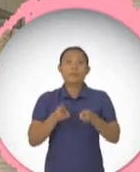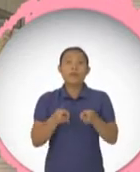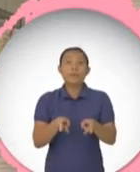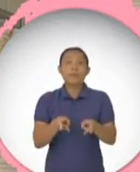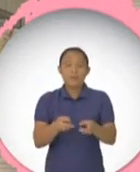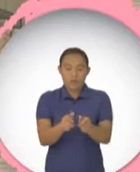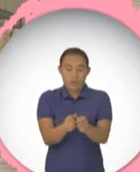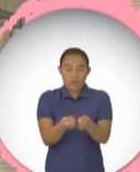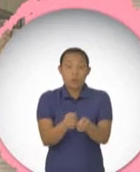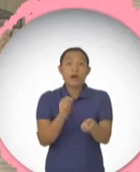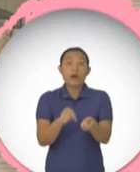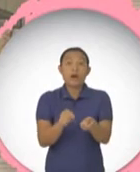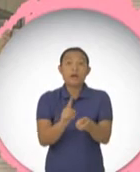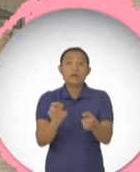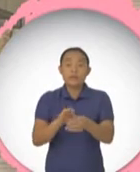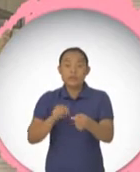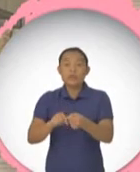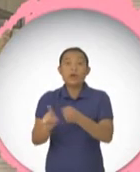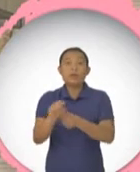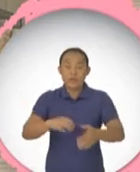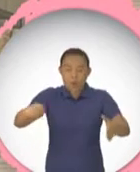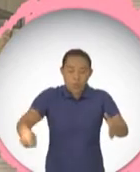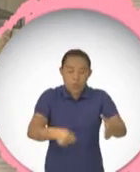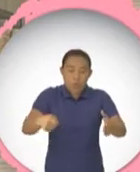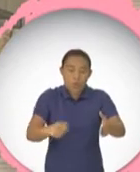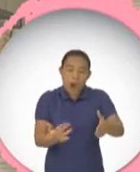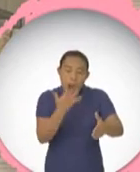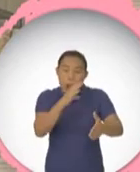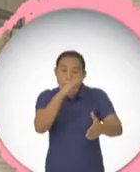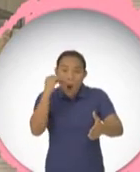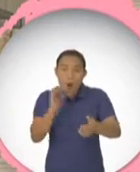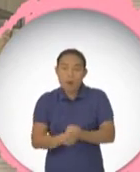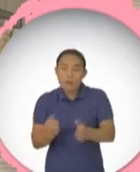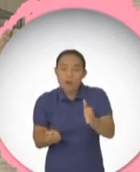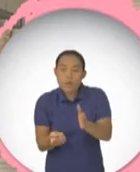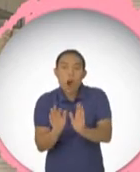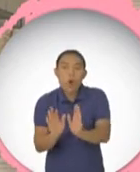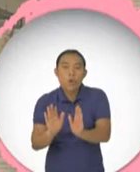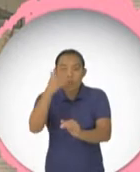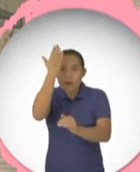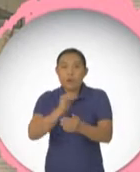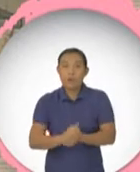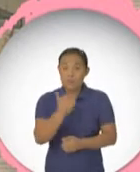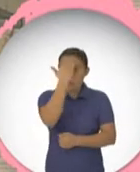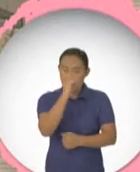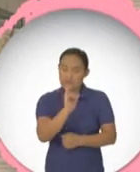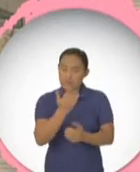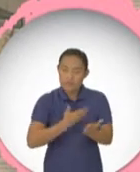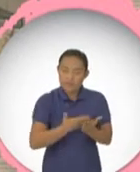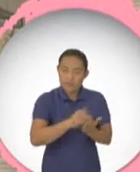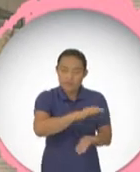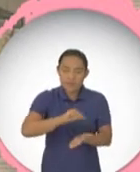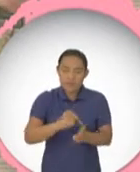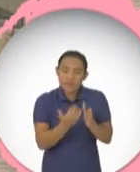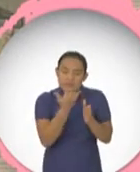ะก็ควรจะเอาไปอบหรือคั่วให้หอมก่อนนะคะเพราะว่าเวลาเราซื้อมาเนี่ยมันจะมีกลิ่นคล้ายๆกลิ่นเหม็นเขียวอะค่ะ ครับผม อ